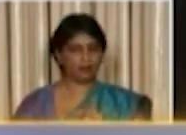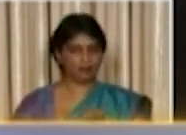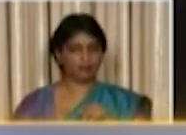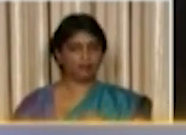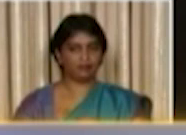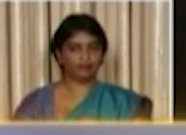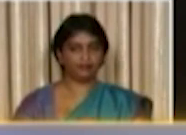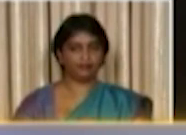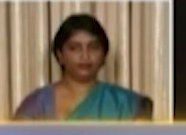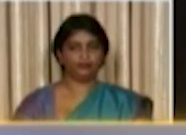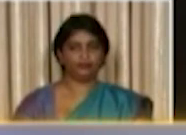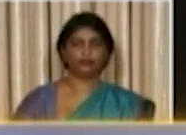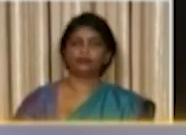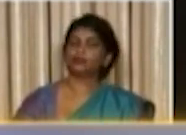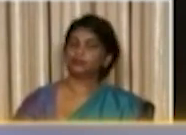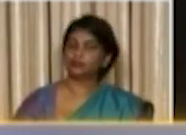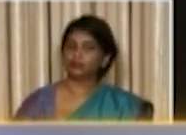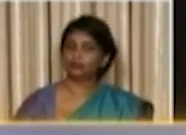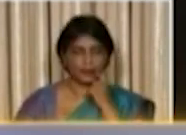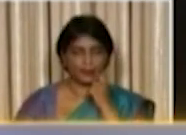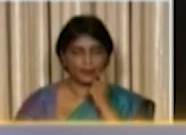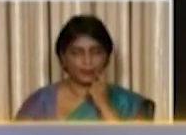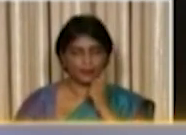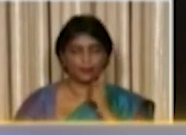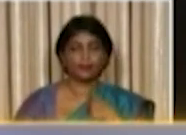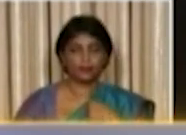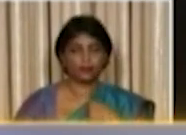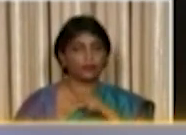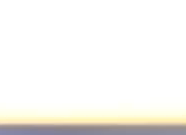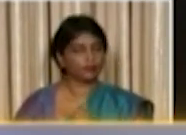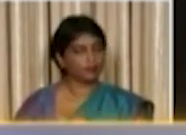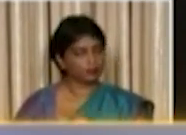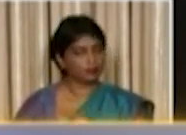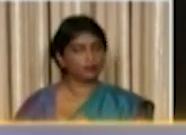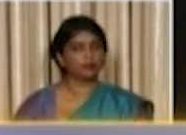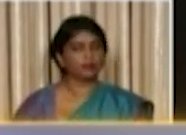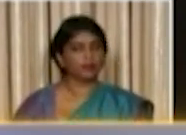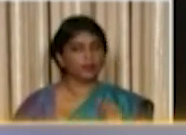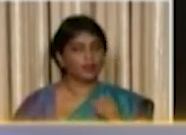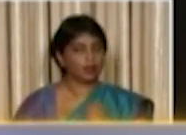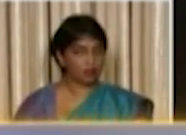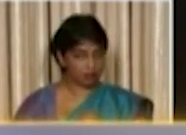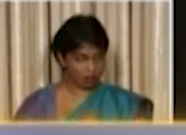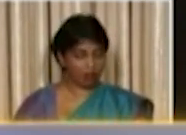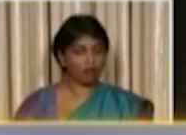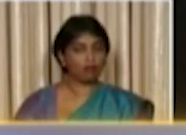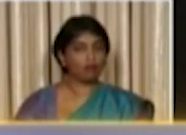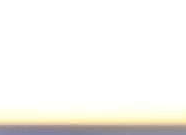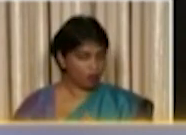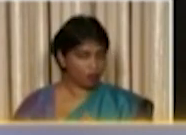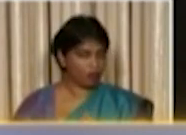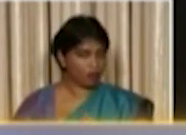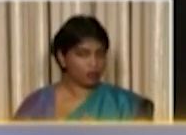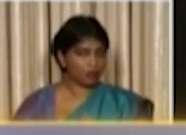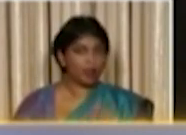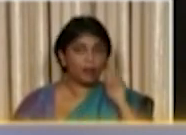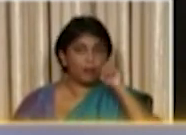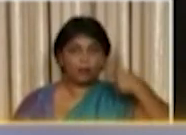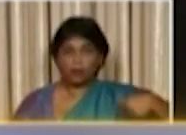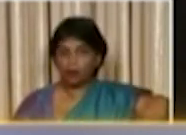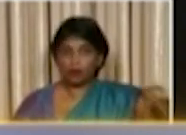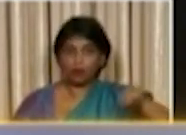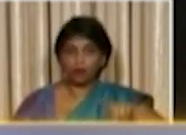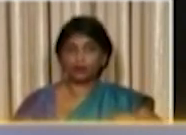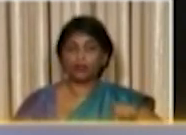තමයි ගවර්න්මන්ට් බයි ද පීපල්. එතකොට මම ඔබතුමාට කියන්න කැමතියි, එතකොට ගවර්න්මන්ට් එක නිර්මාණය කරන්න ඕන ජනතා